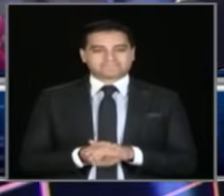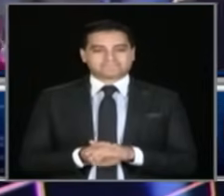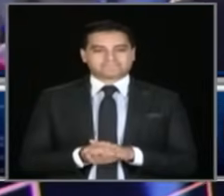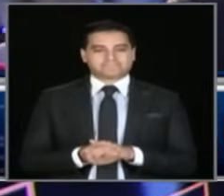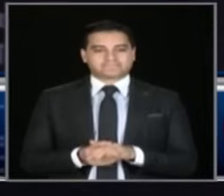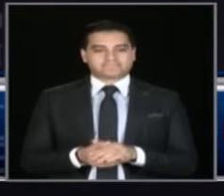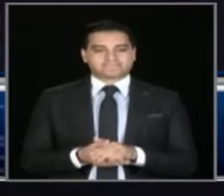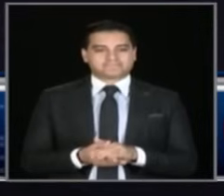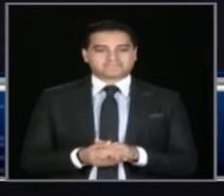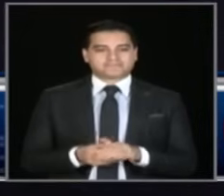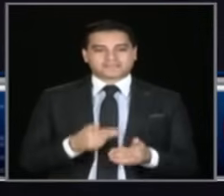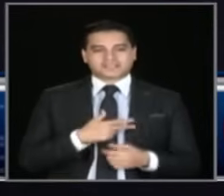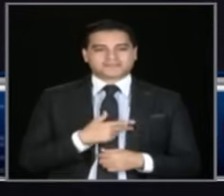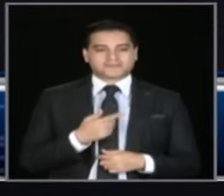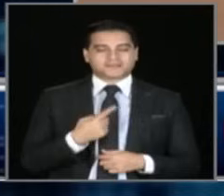جوبي